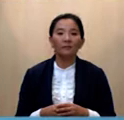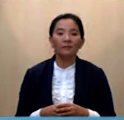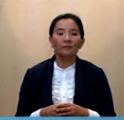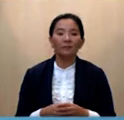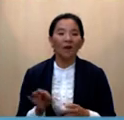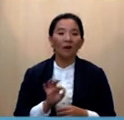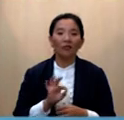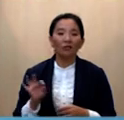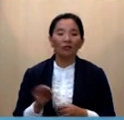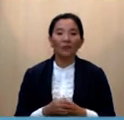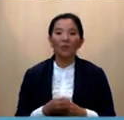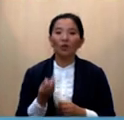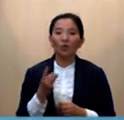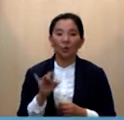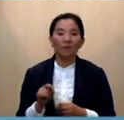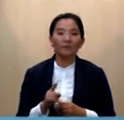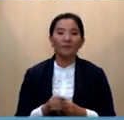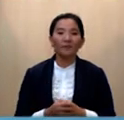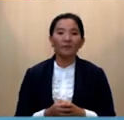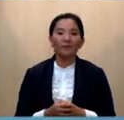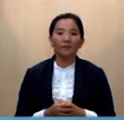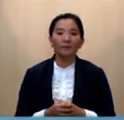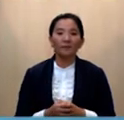отлично еще раз